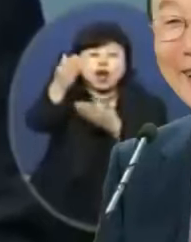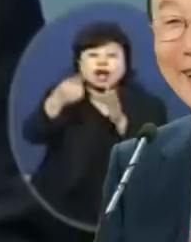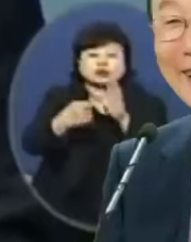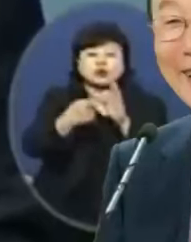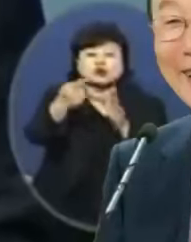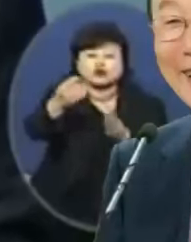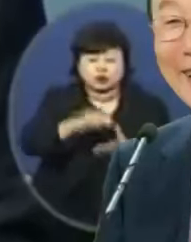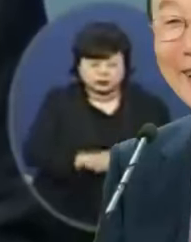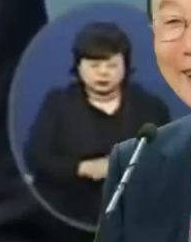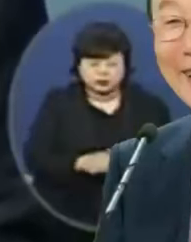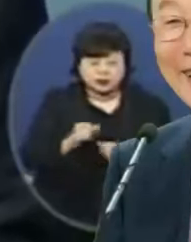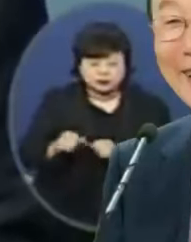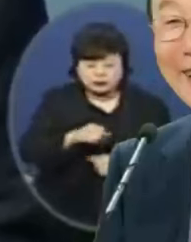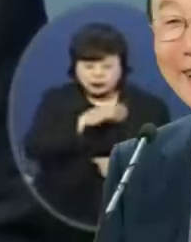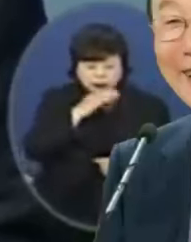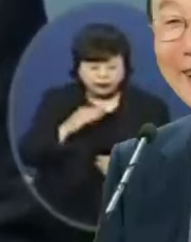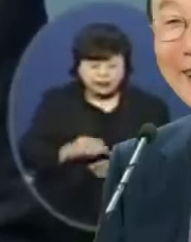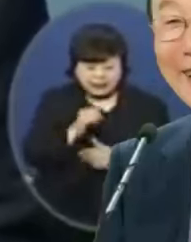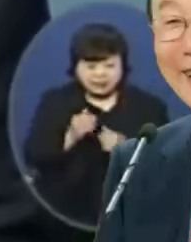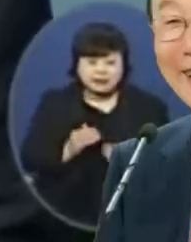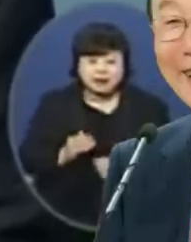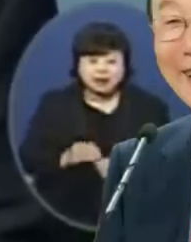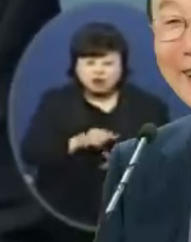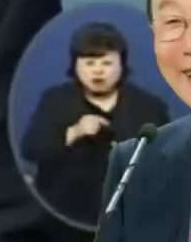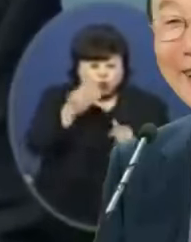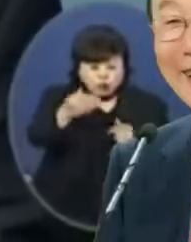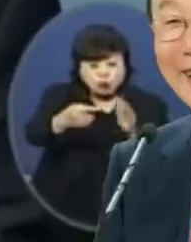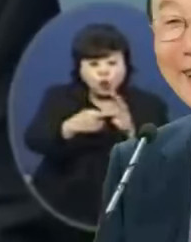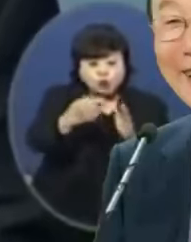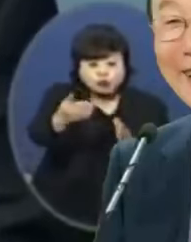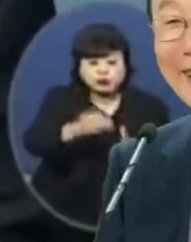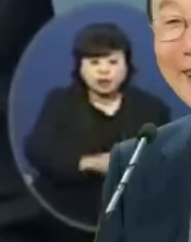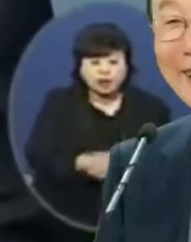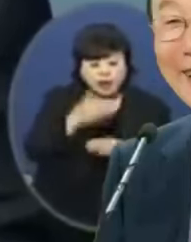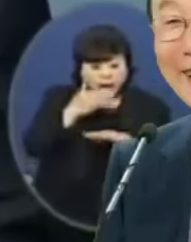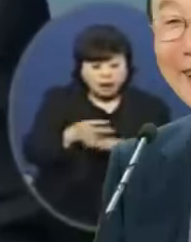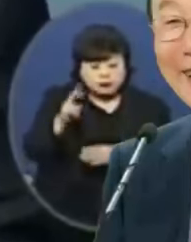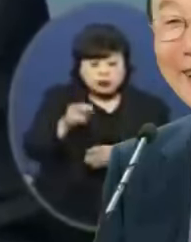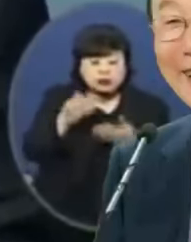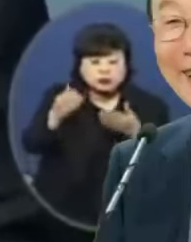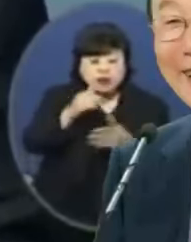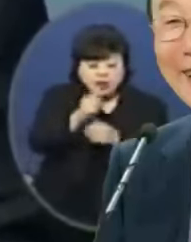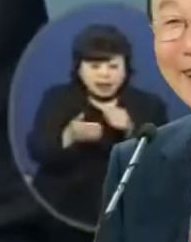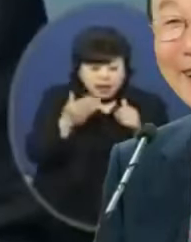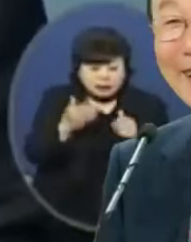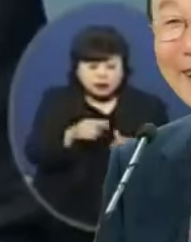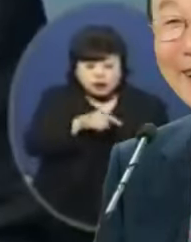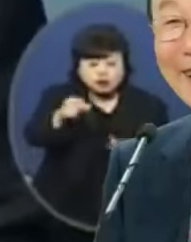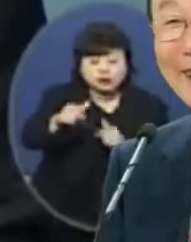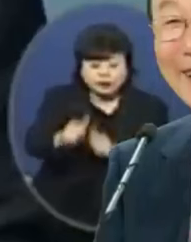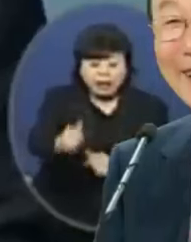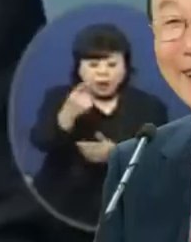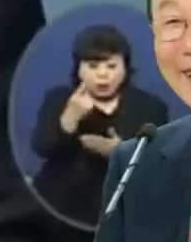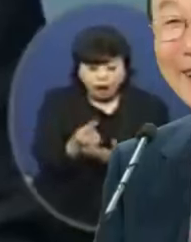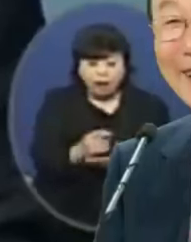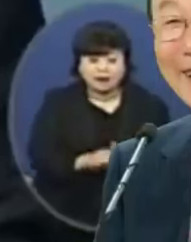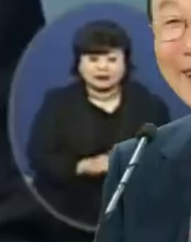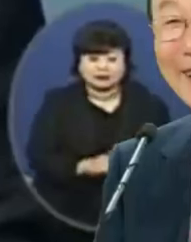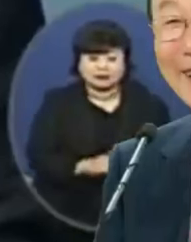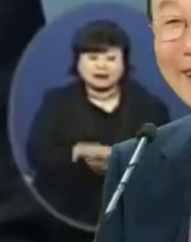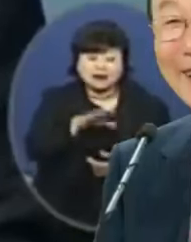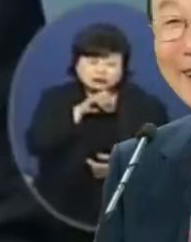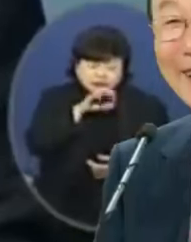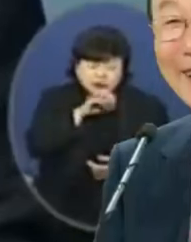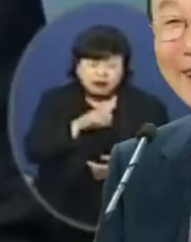하느니 그 행위를 옳게 하는 자에게 하나님의 구원으로 보이리라. 감사와 찬송을 하면 하나님의 구원이 따라오는 것입니다.